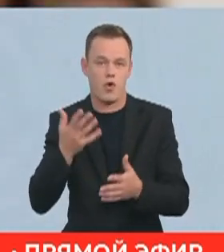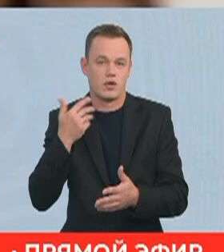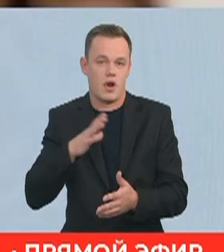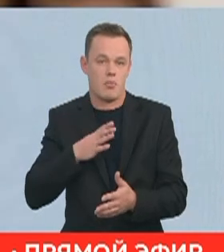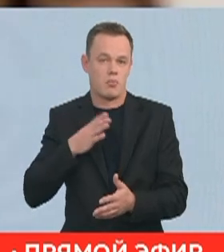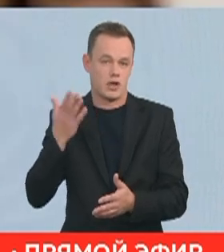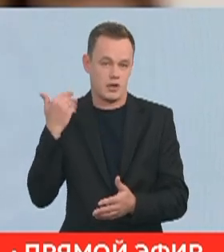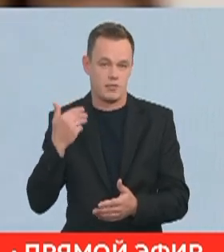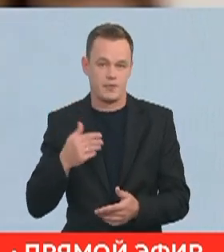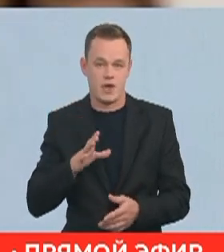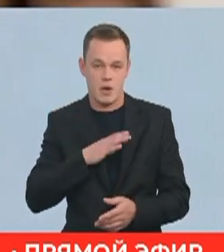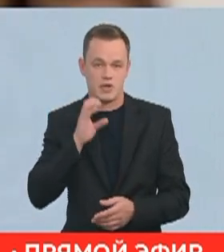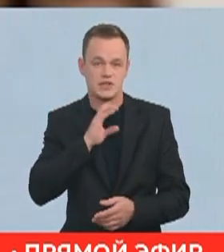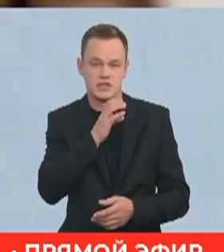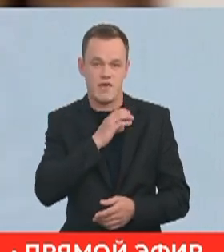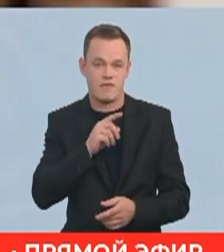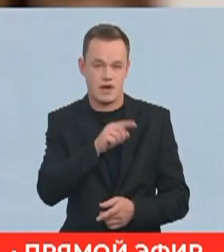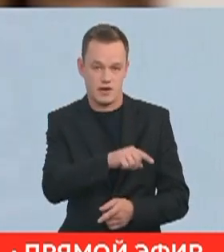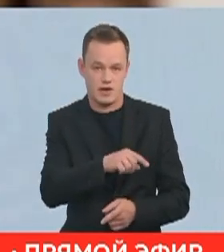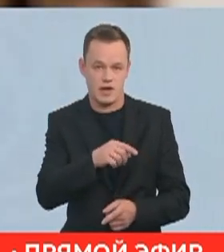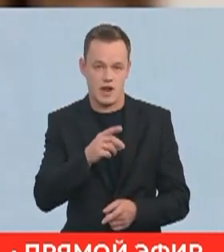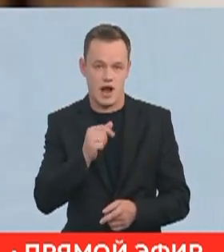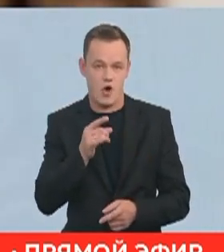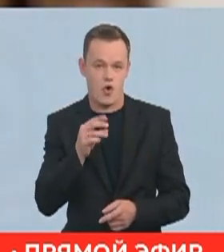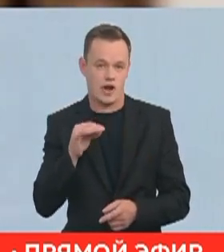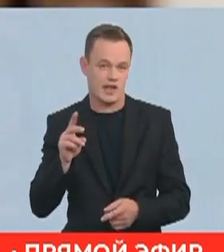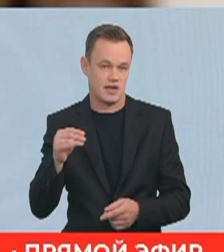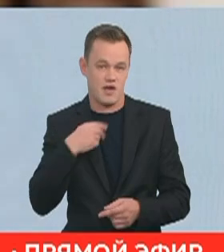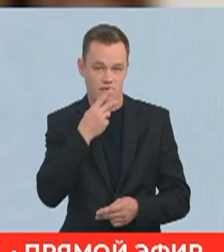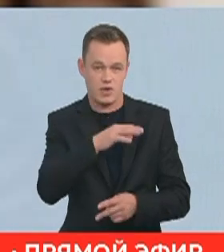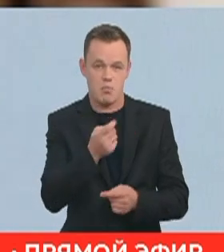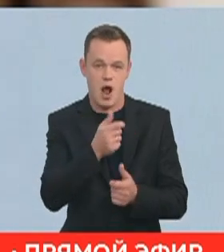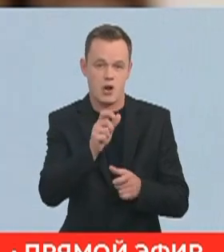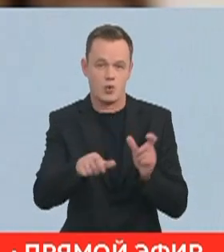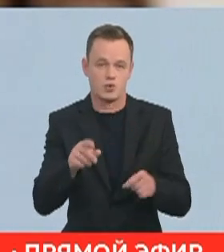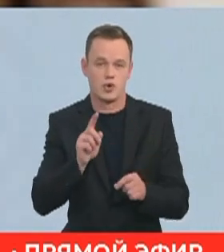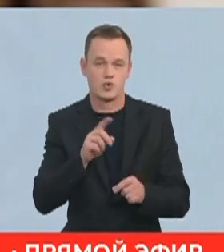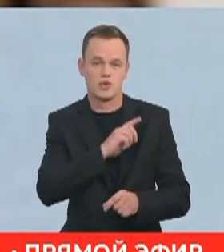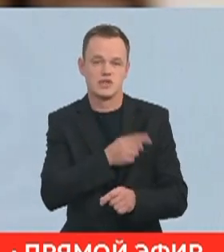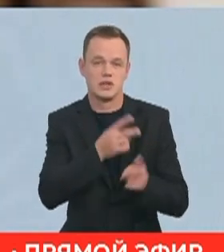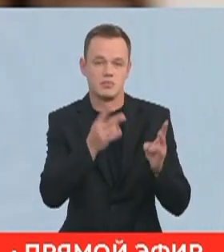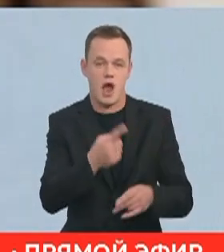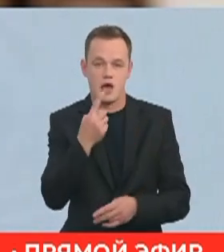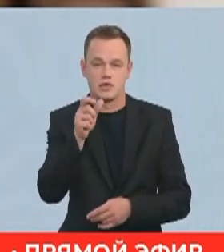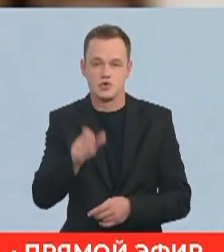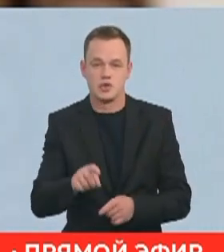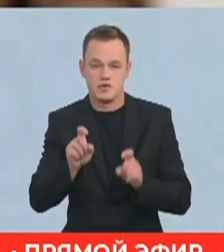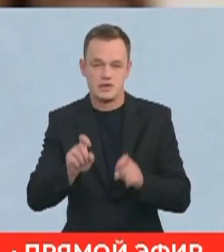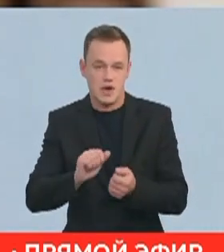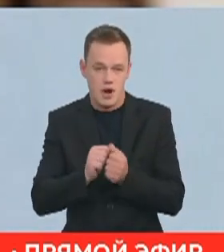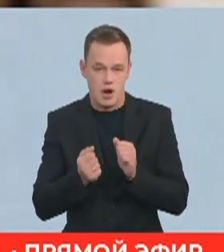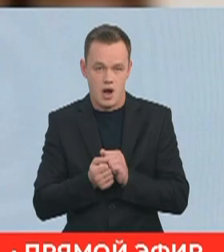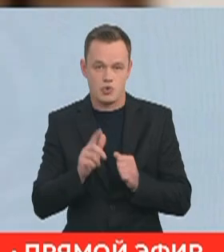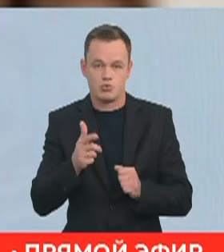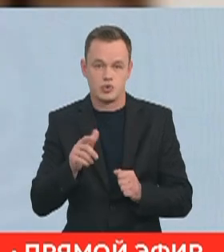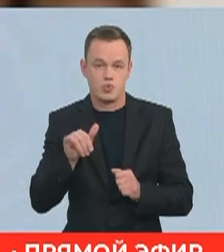был. Я был в Северной Каролине весь день и видел очень мало людей, кроме тех, кто сильно пострадал. Один человек сидел на камне, потому что у